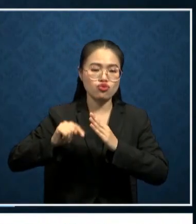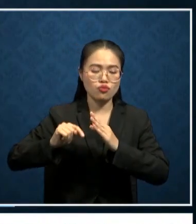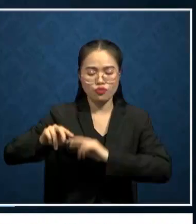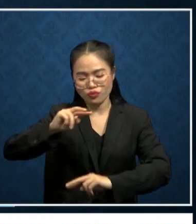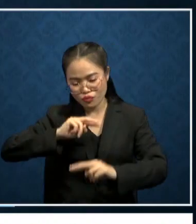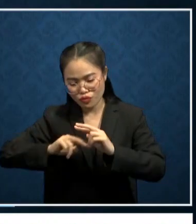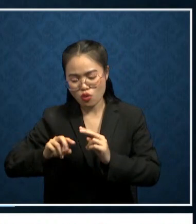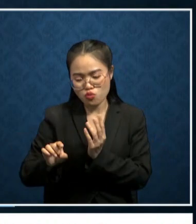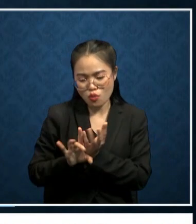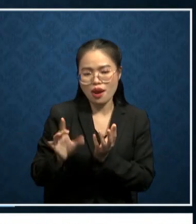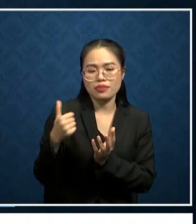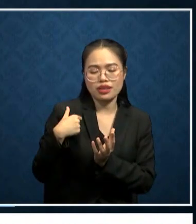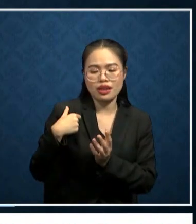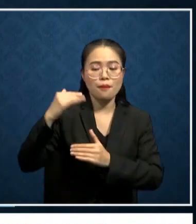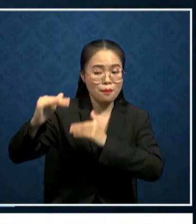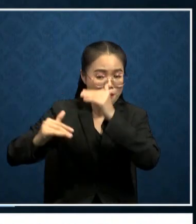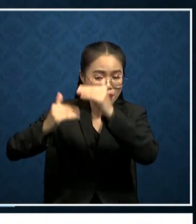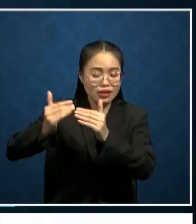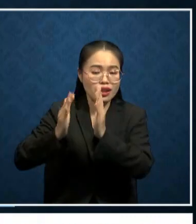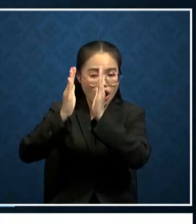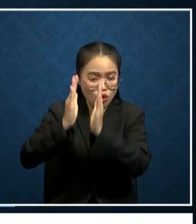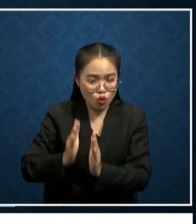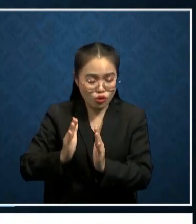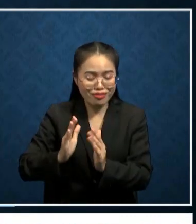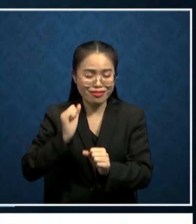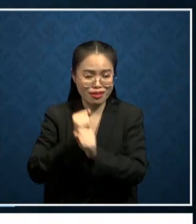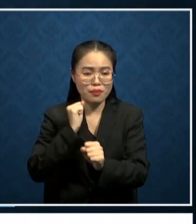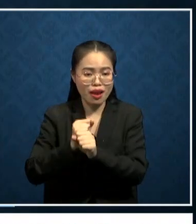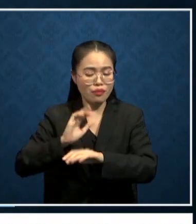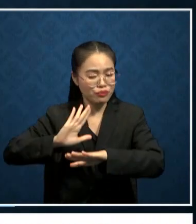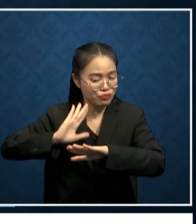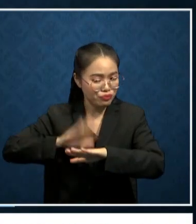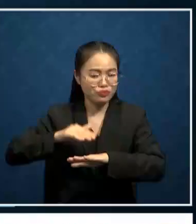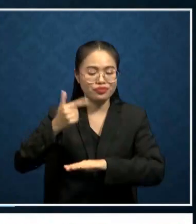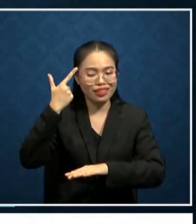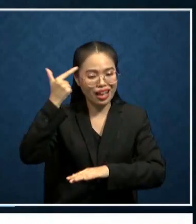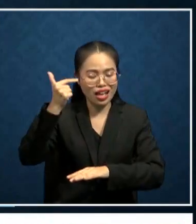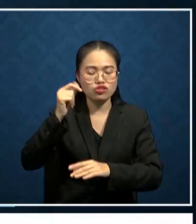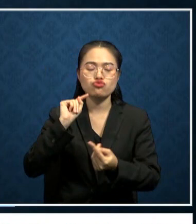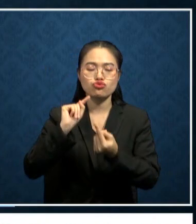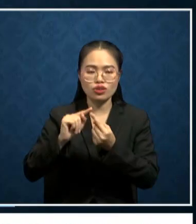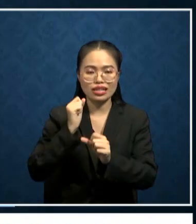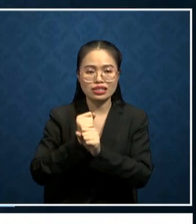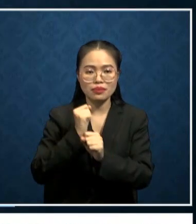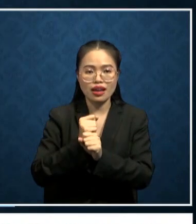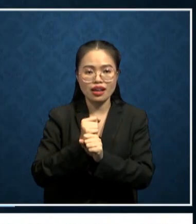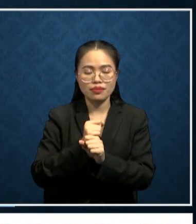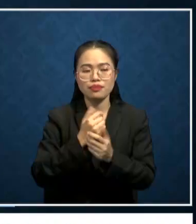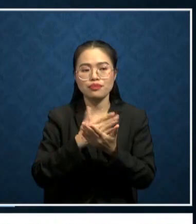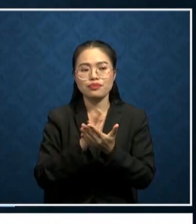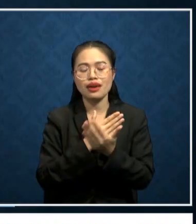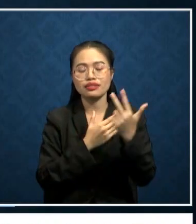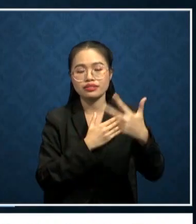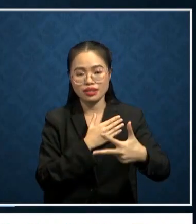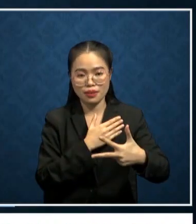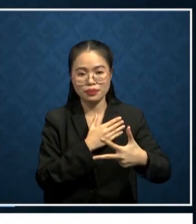ประสิทธิภาพการพัฒนาบุคลากรให้เป็นมืออาชีพในด้านการกำกับกิจกรรมพลังงานครับ 3หัวข้อนะครับเป็น 3หัว